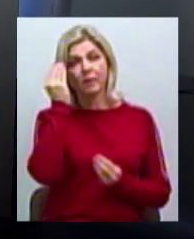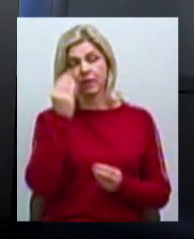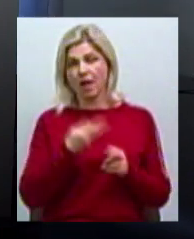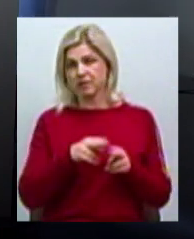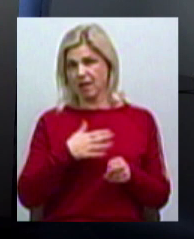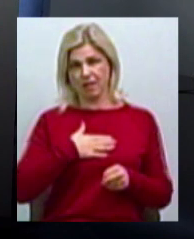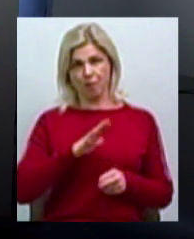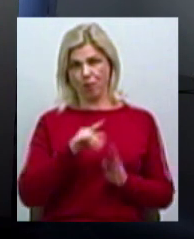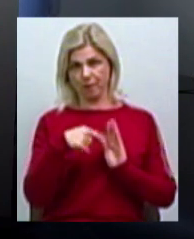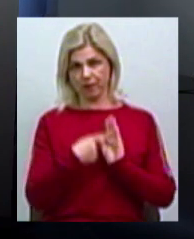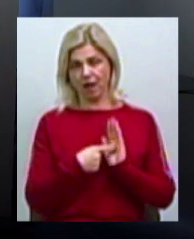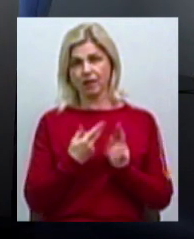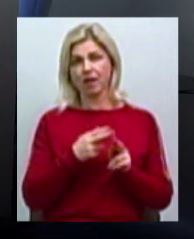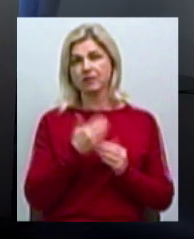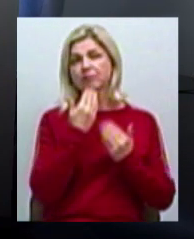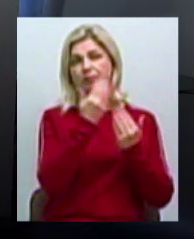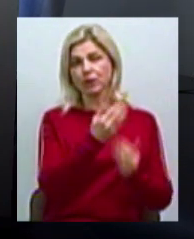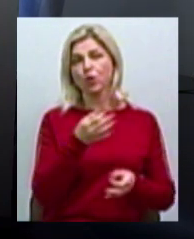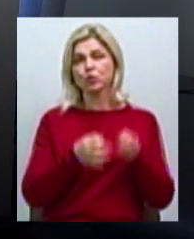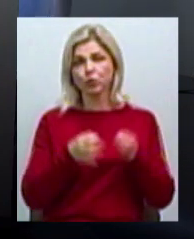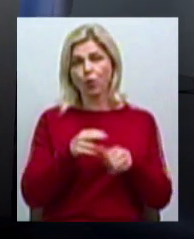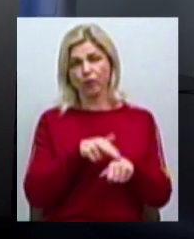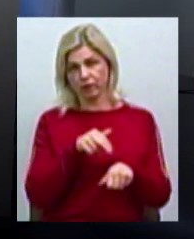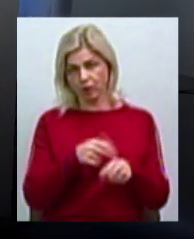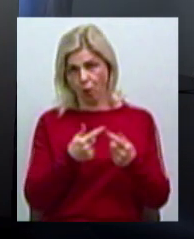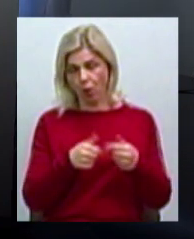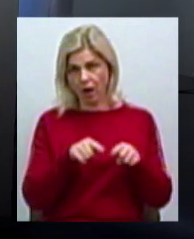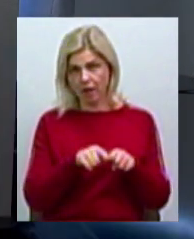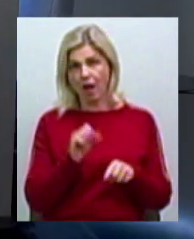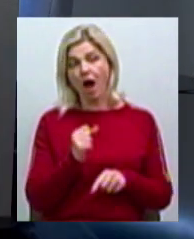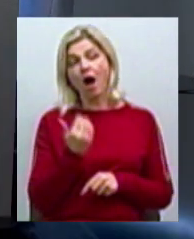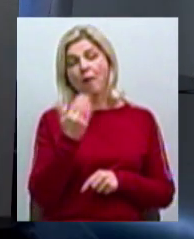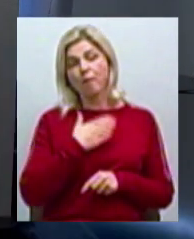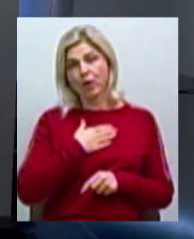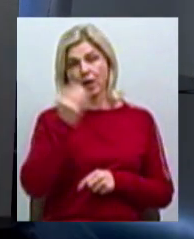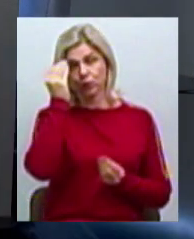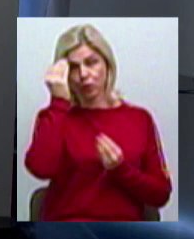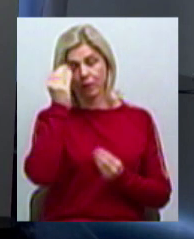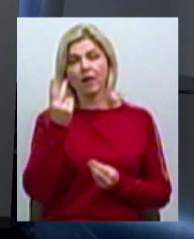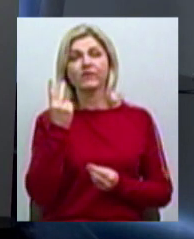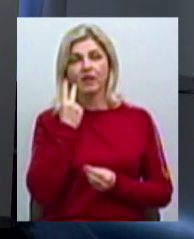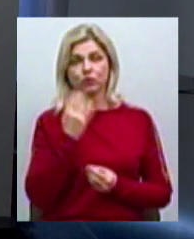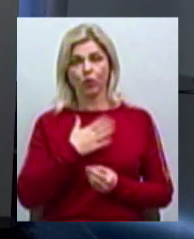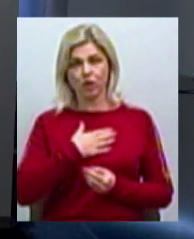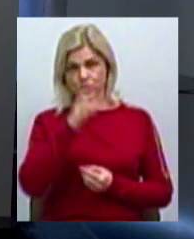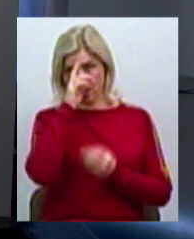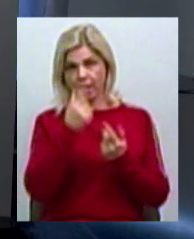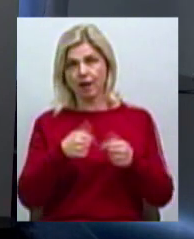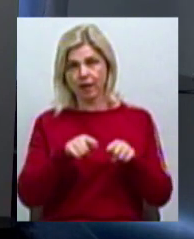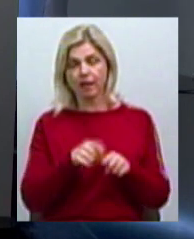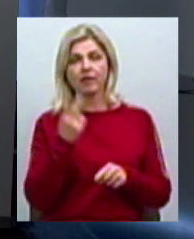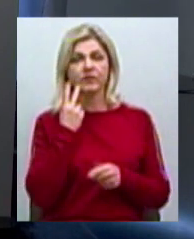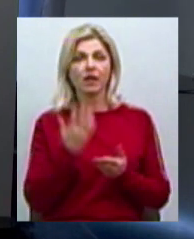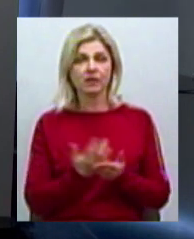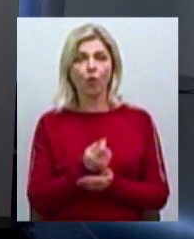правоохоронних і судових органів. Але завжди у нас в країні знаходяться